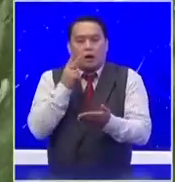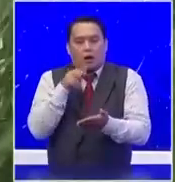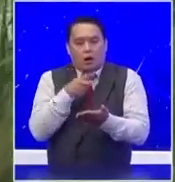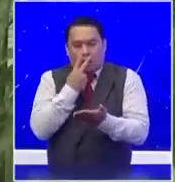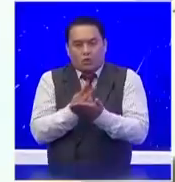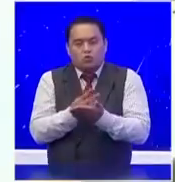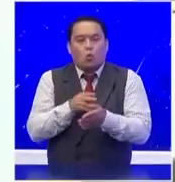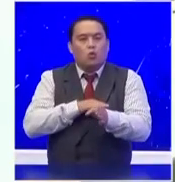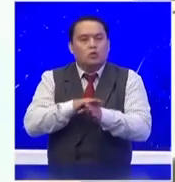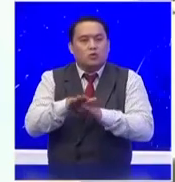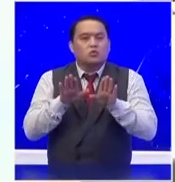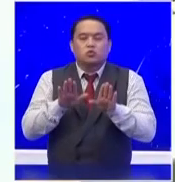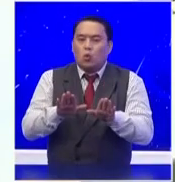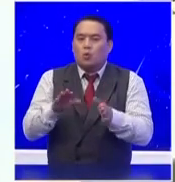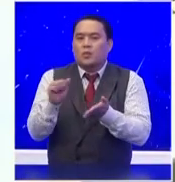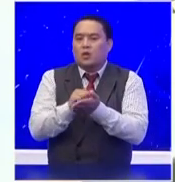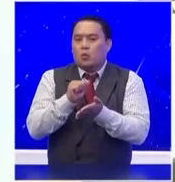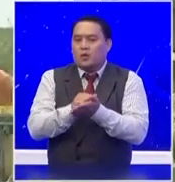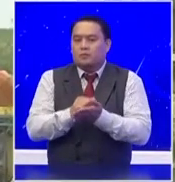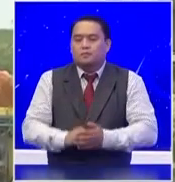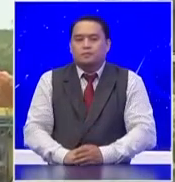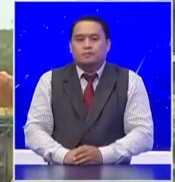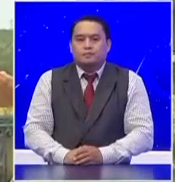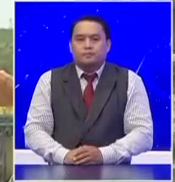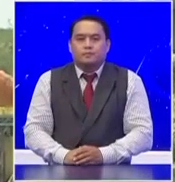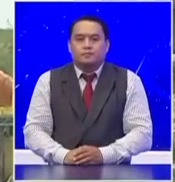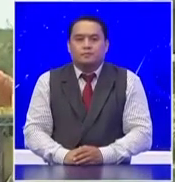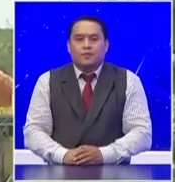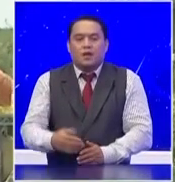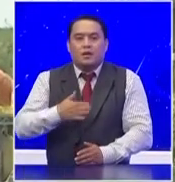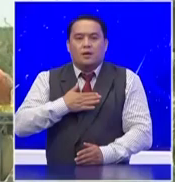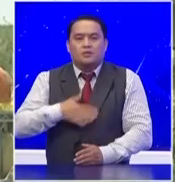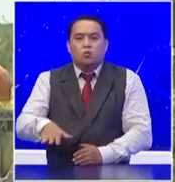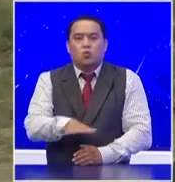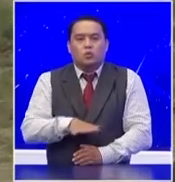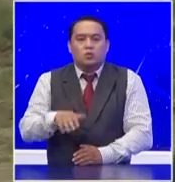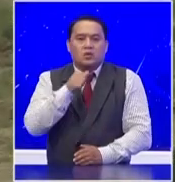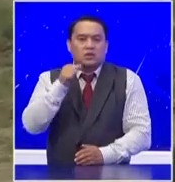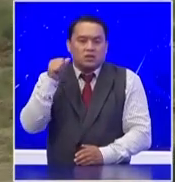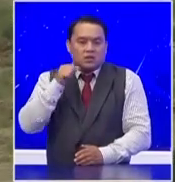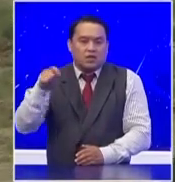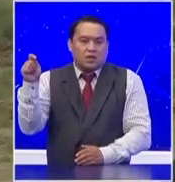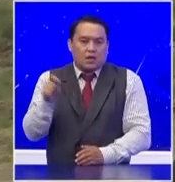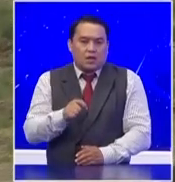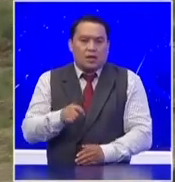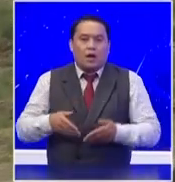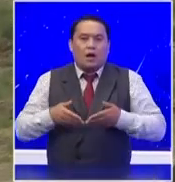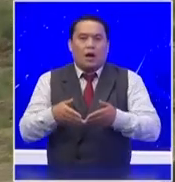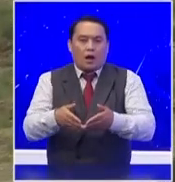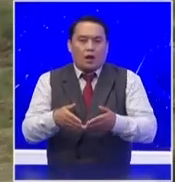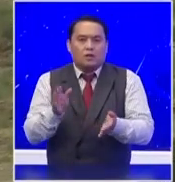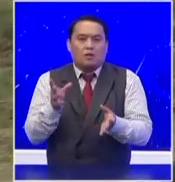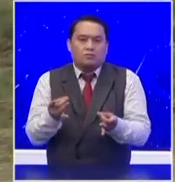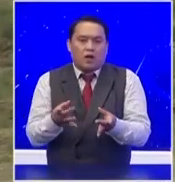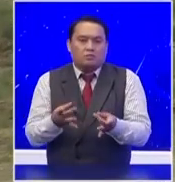орындаймыз. В прошлом году мы здесь сюда мы не заходили. Біз бұл учаскеге былтыр келдік, бірақ каналдар маңы мый батпақ